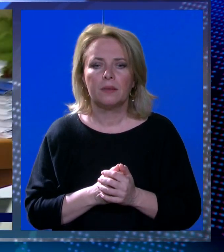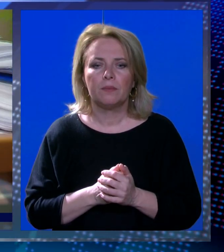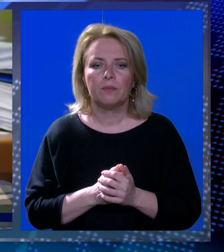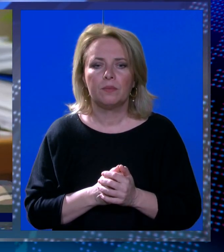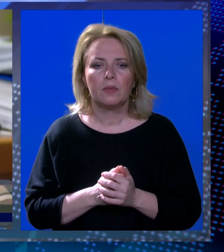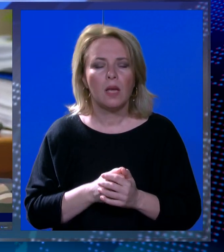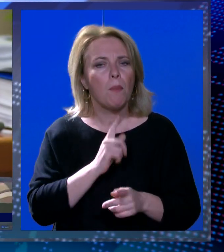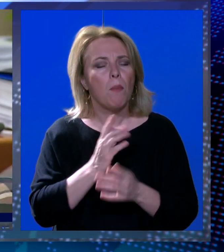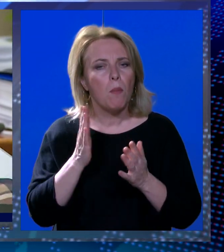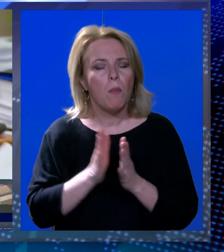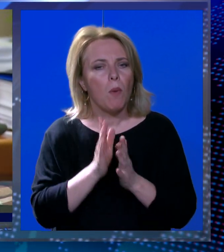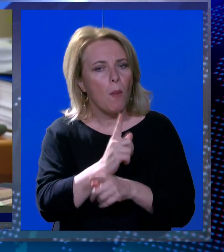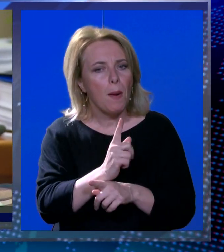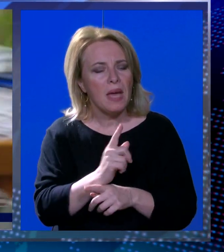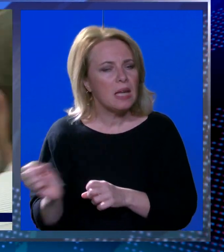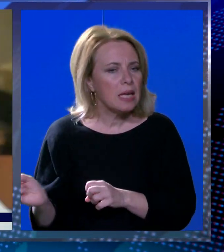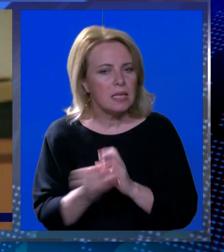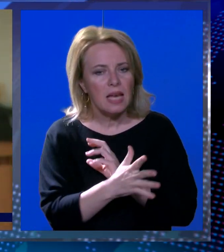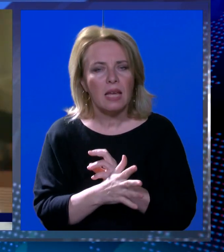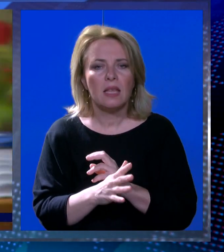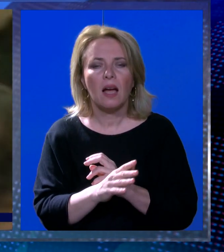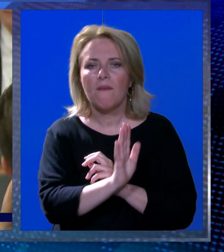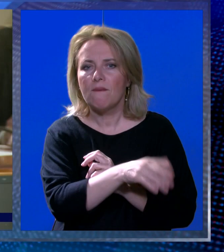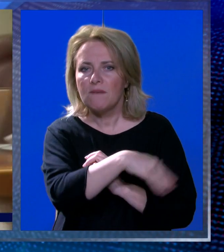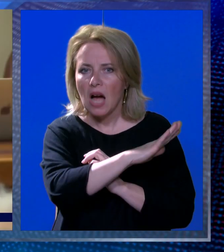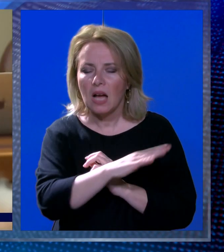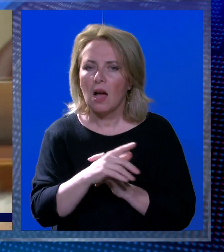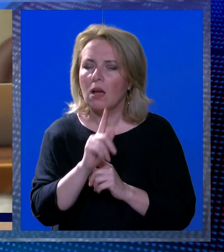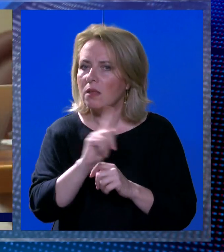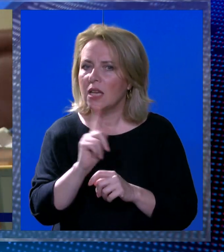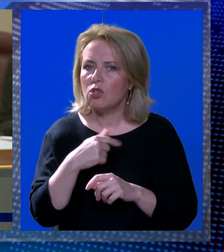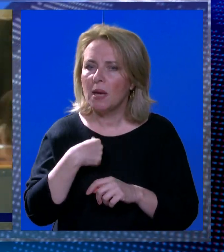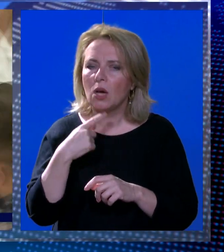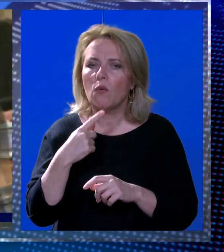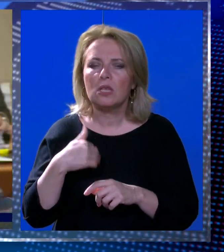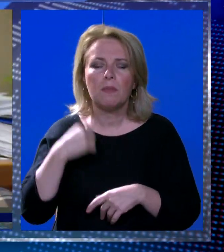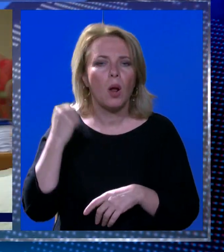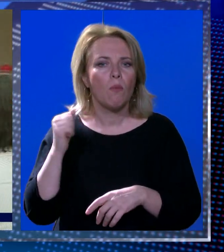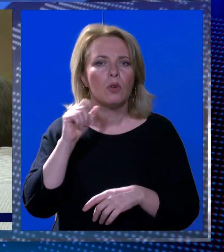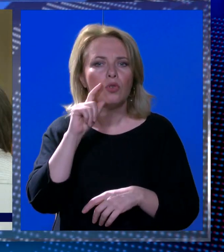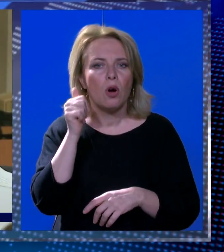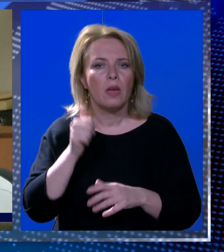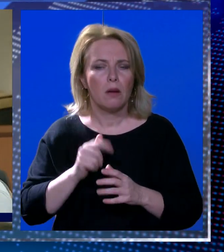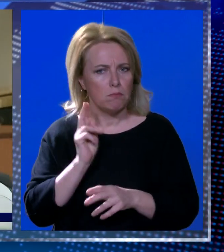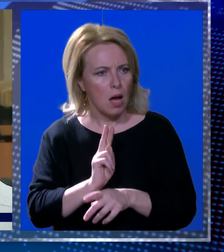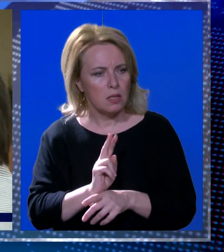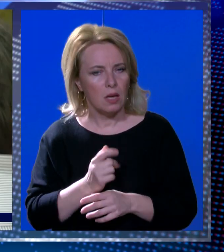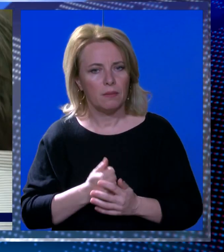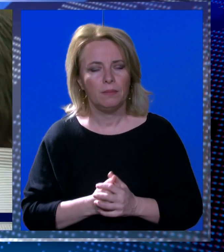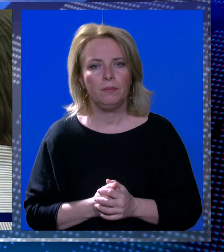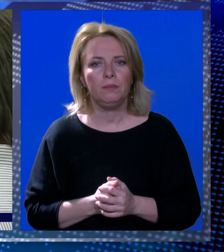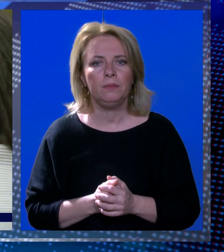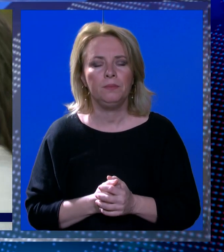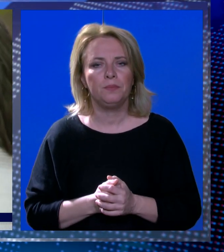Da, naravno. Ali ga opomenite, prije istirajte ga vanka. Neće o meni govoriti da sam glup čovjek. Pazi malo,